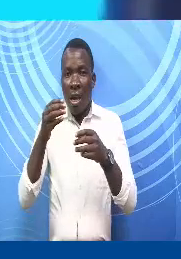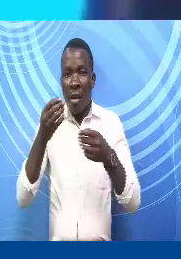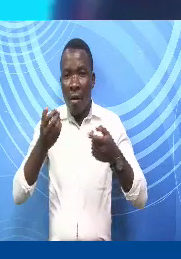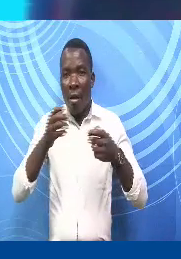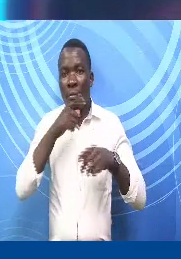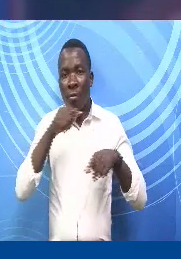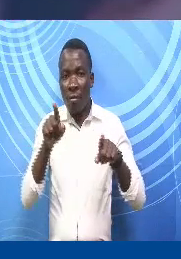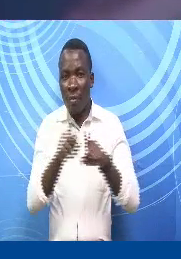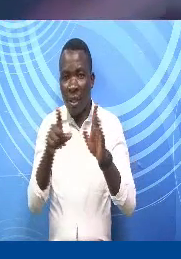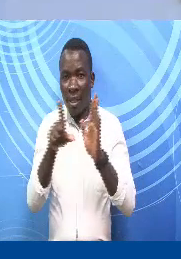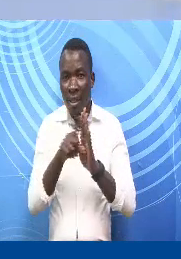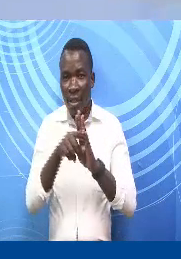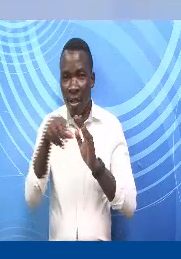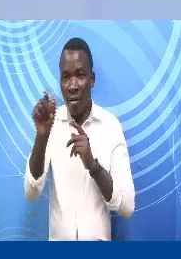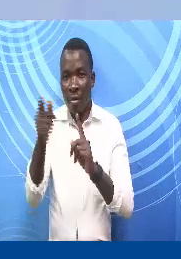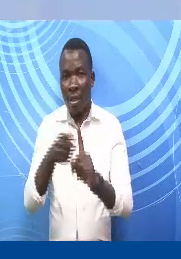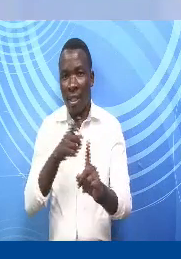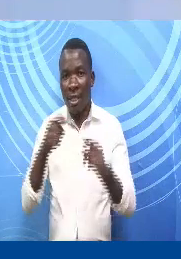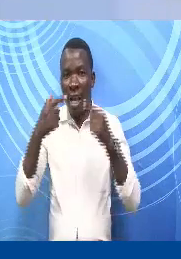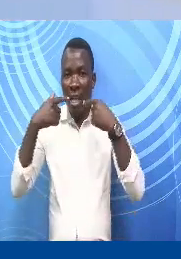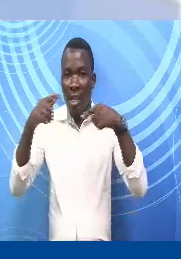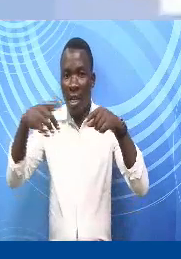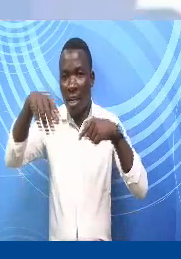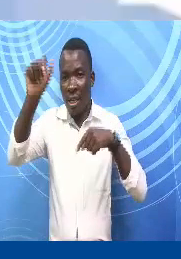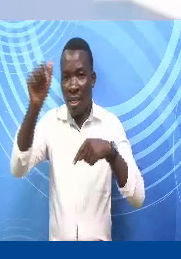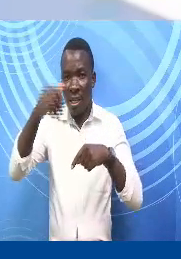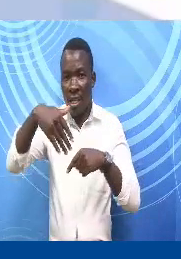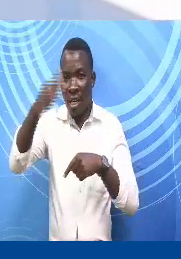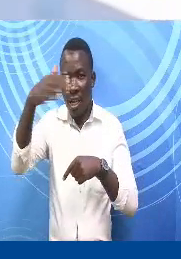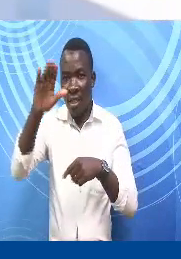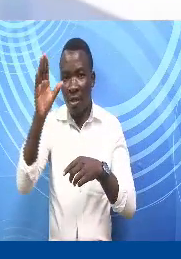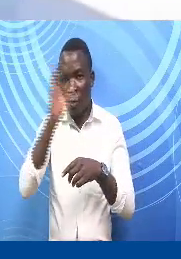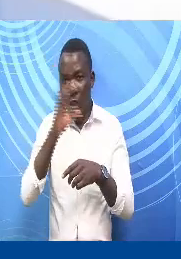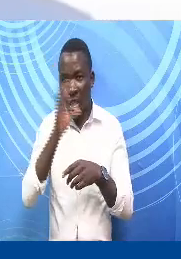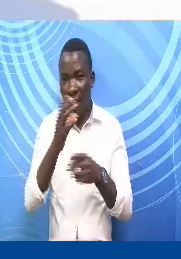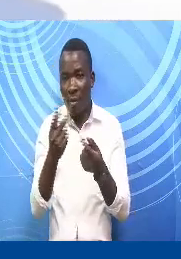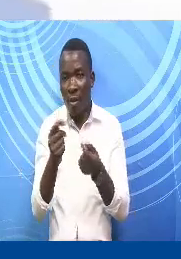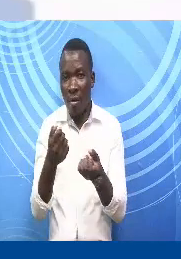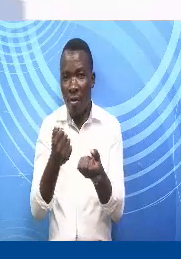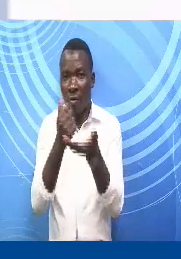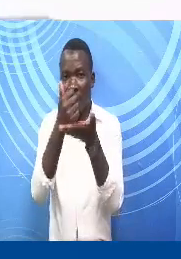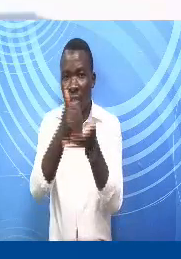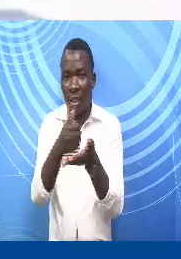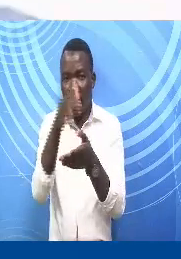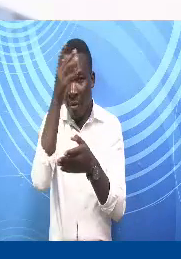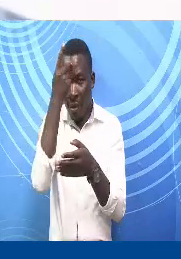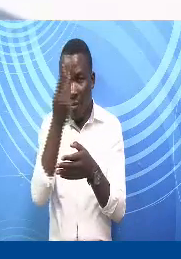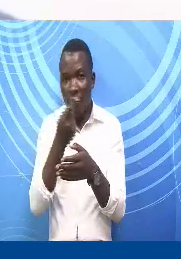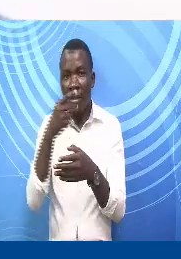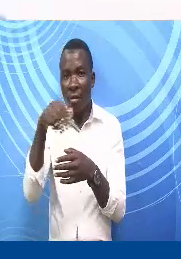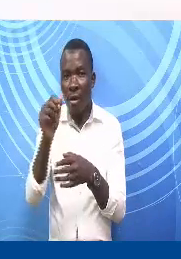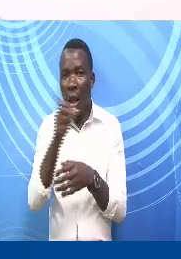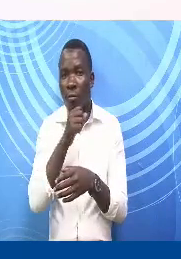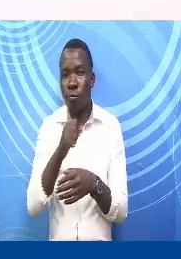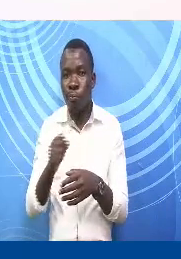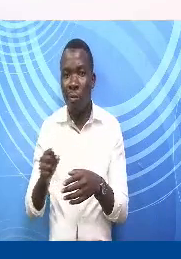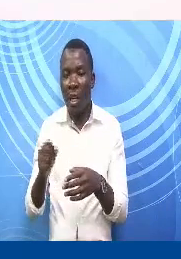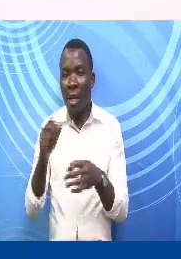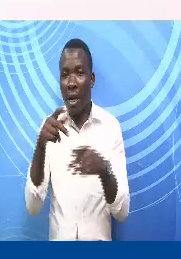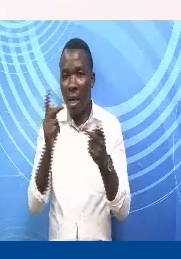akaba yatangaje ko ngo yagiye hanze agiye gushaka amafaranga yo gufasha ababyeyi be bageze mu zabukuru, aho yagize